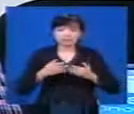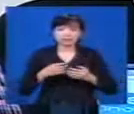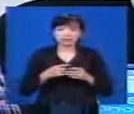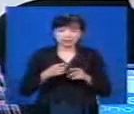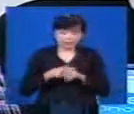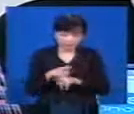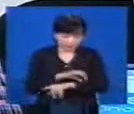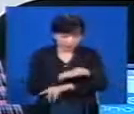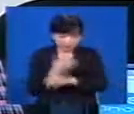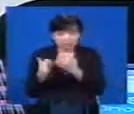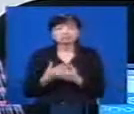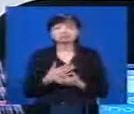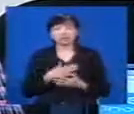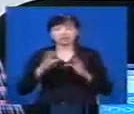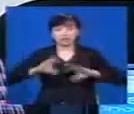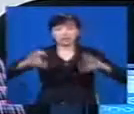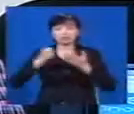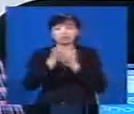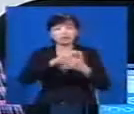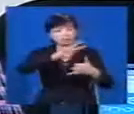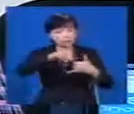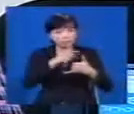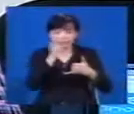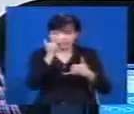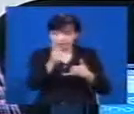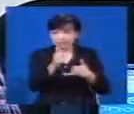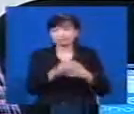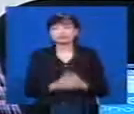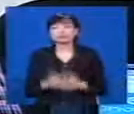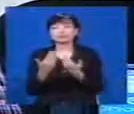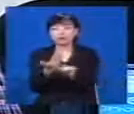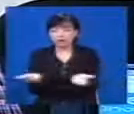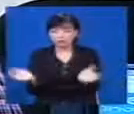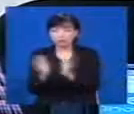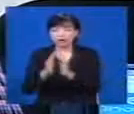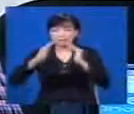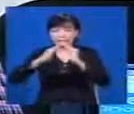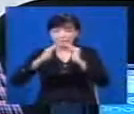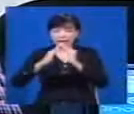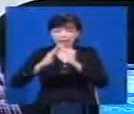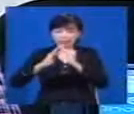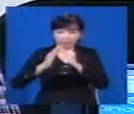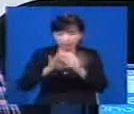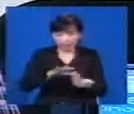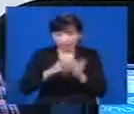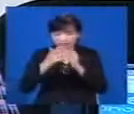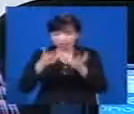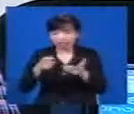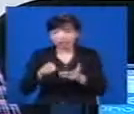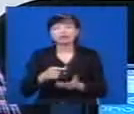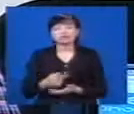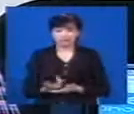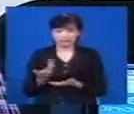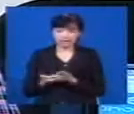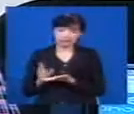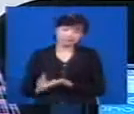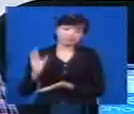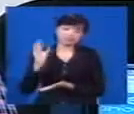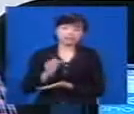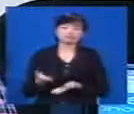จ็บก็จะดูแลอย่างดีที่สุดอย่างที่2ครับดับครัวเรือนนะครับไม่ว่าบ้านเสียหายบางส่วนหรือทั้งหลังก็จะมีการดูแลตามระเบียบน